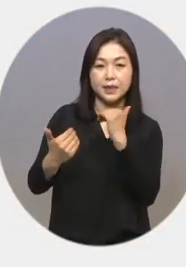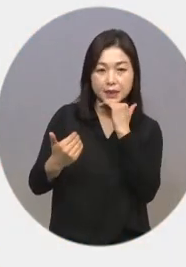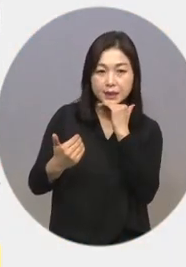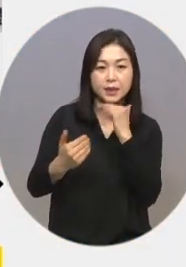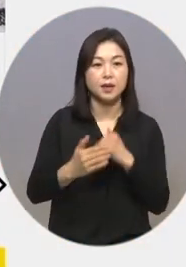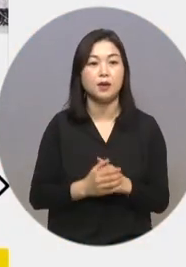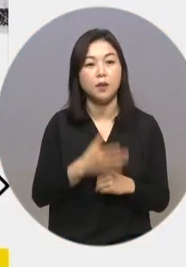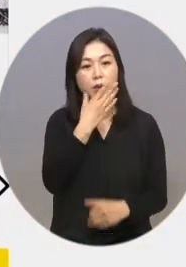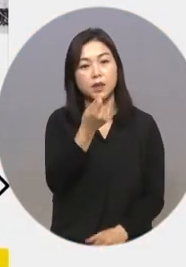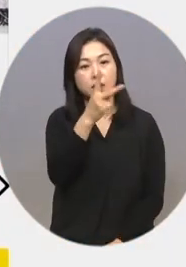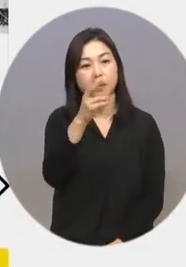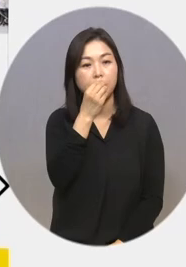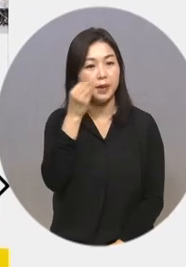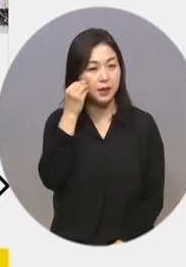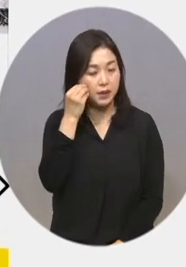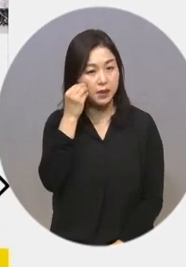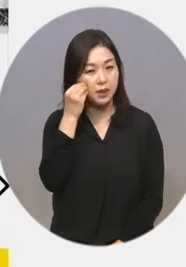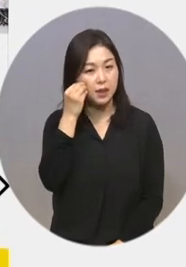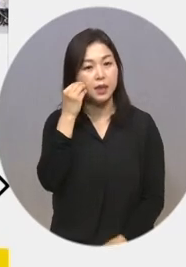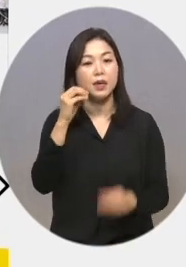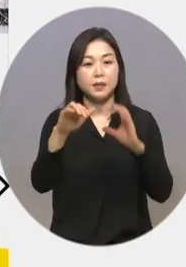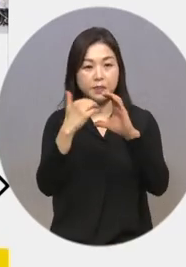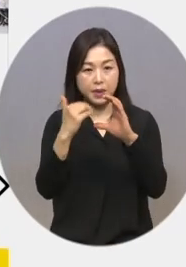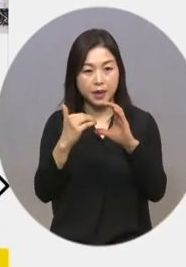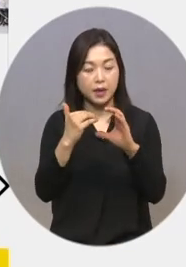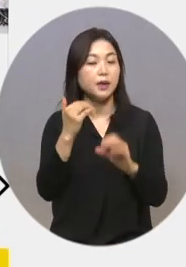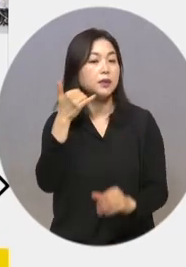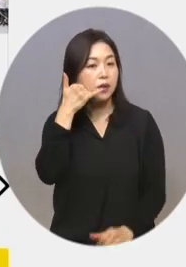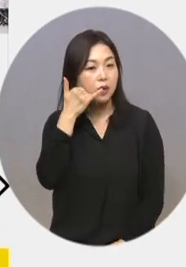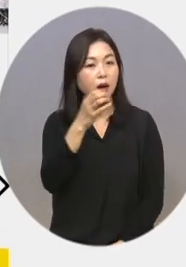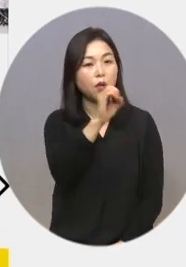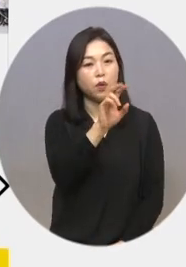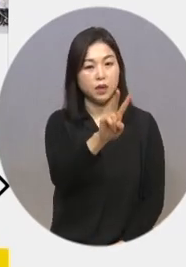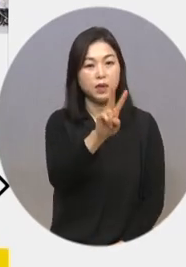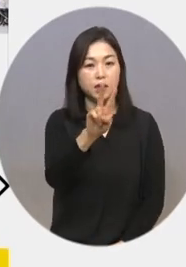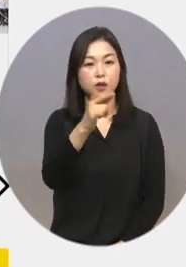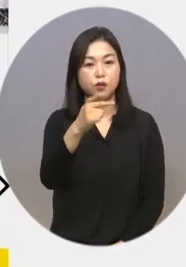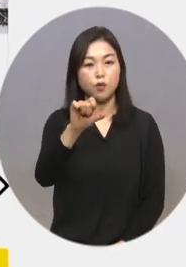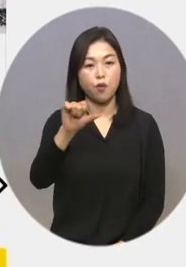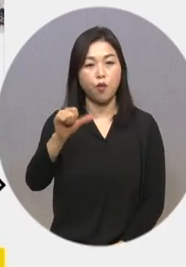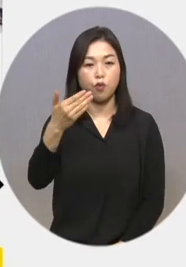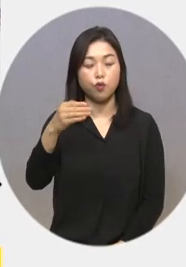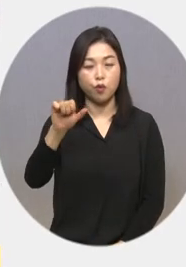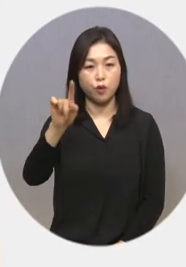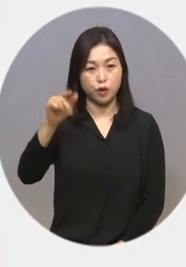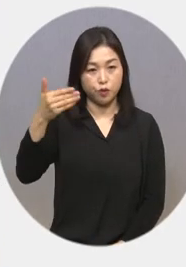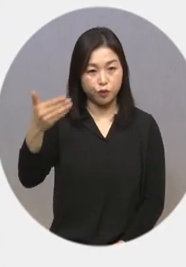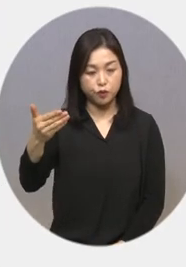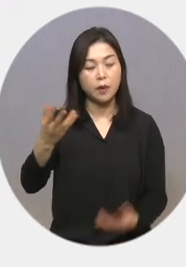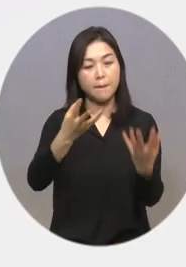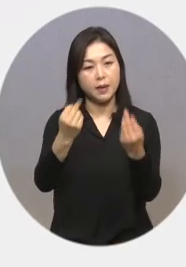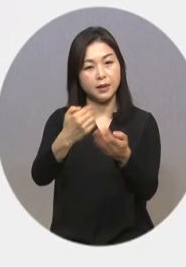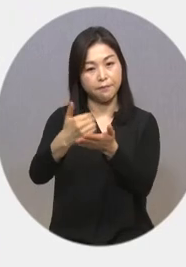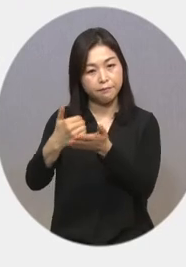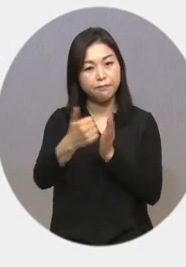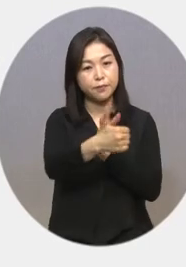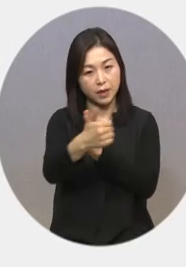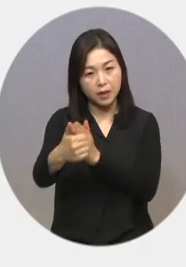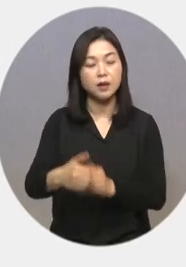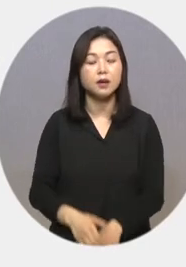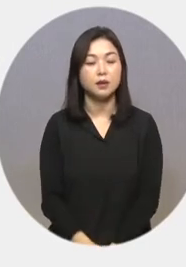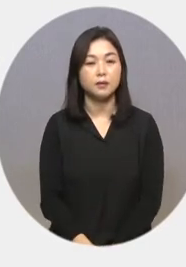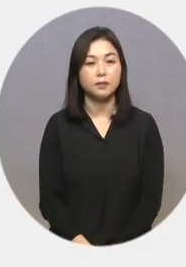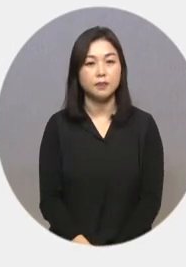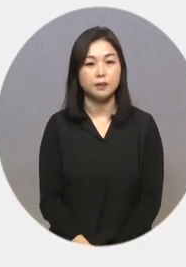홈페이지 또는 전자우편 전화번호 코미디 이루고 5의 9일 쿠로 많은 제보 바랍니다